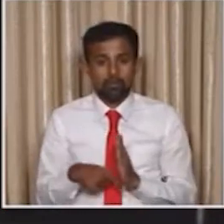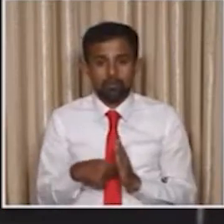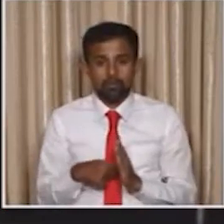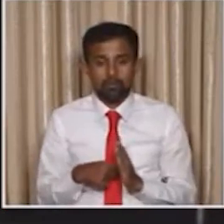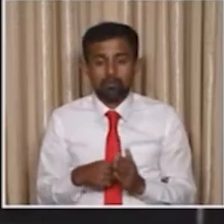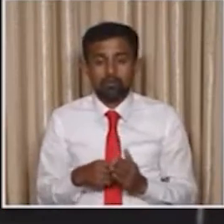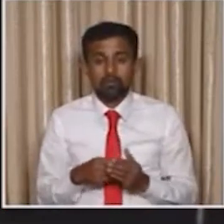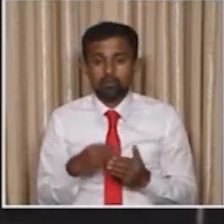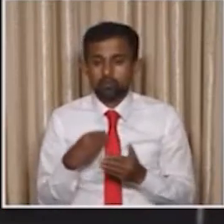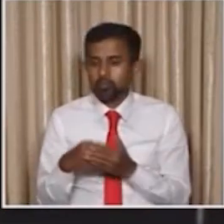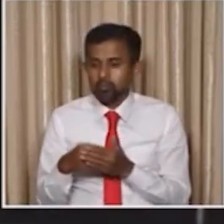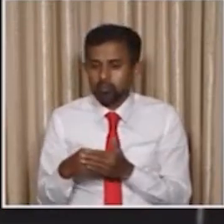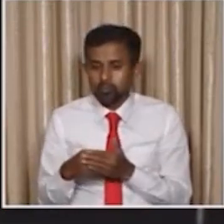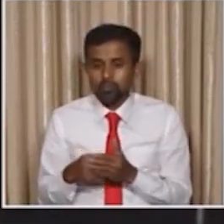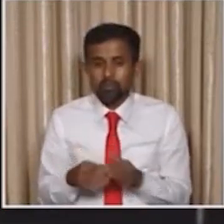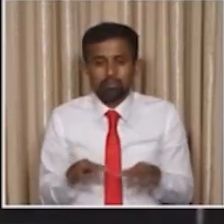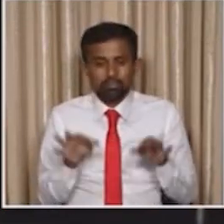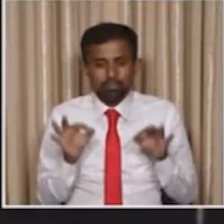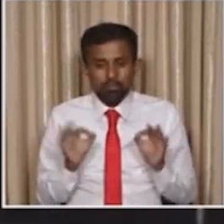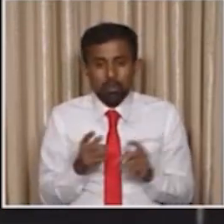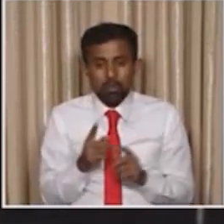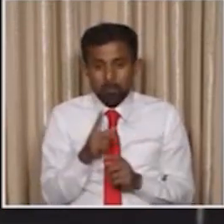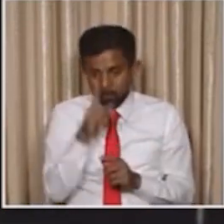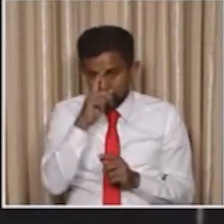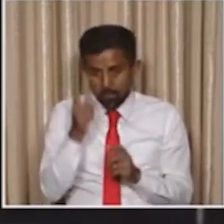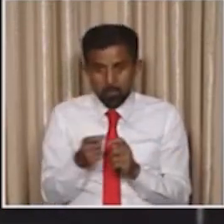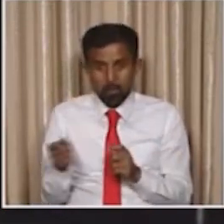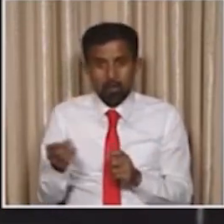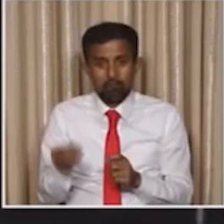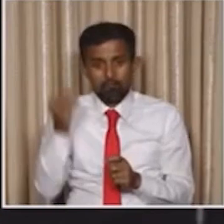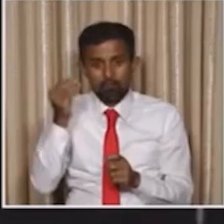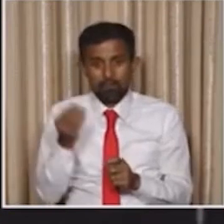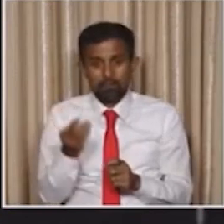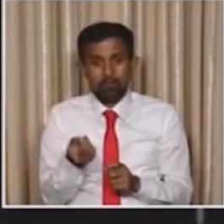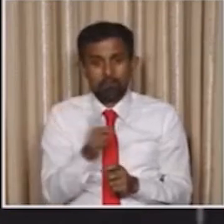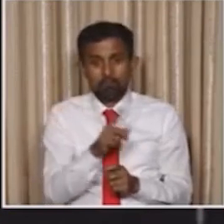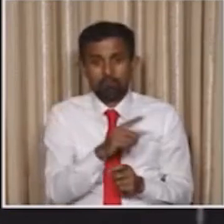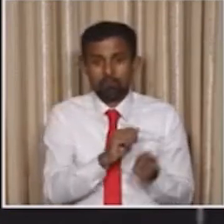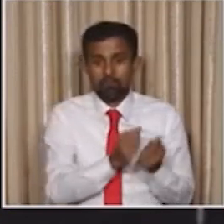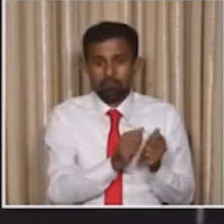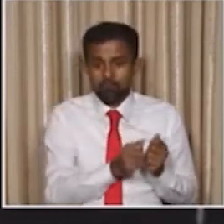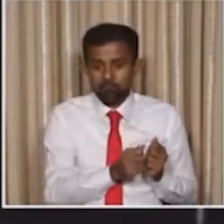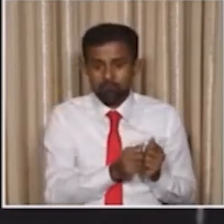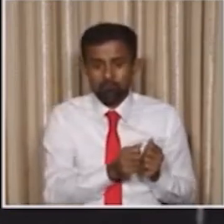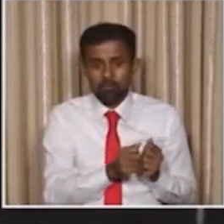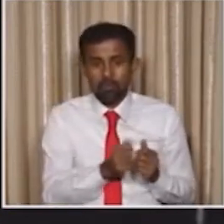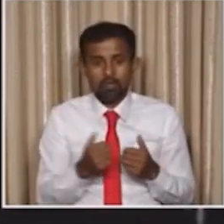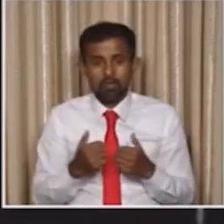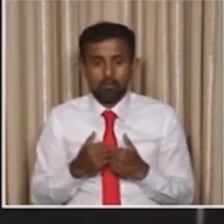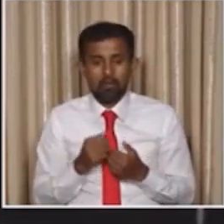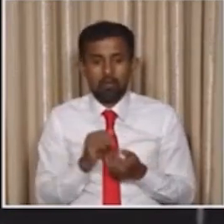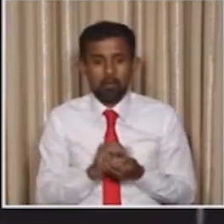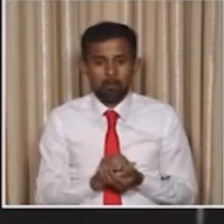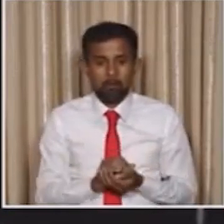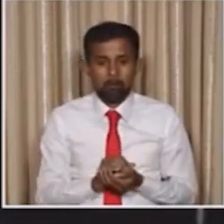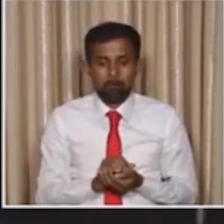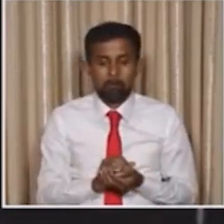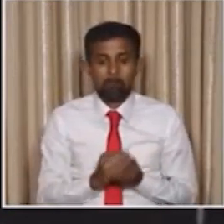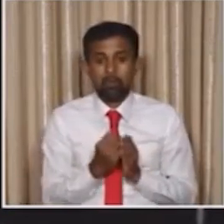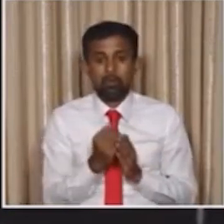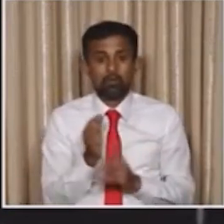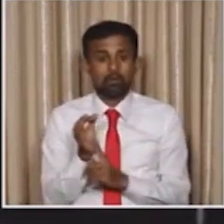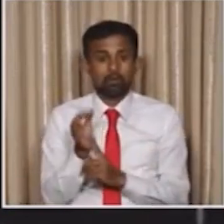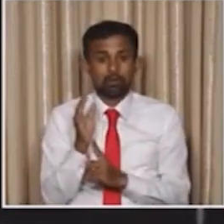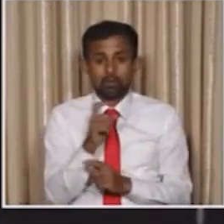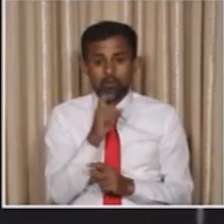සුවපත් කරමින් යථා තත්ත්වයට පත් කරමින් පඩි වැඩි කරමින් අනිත් ඒවා වෙනස් කරමින් අපේ තිබෙන විවස්සාදායකයේ